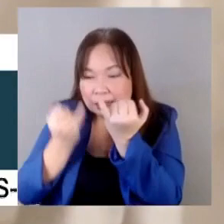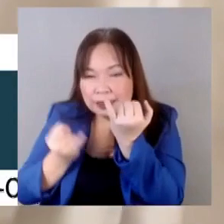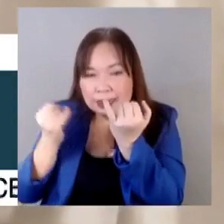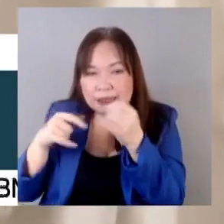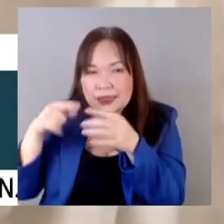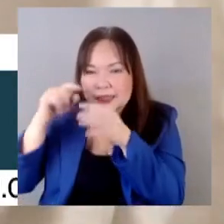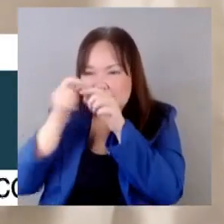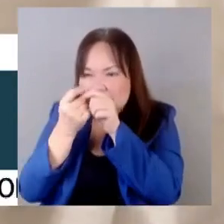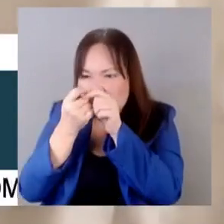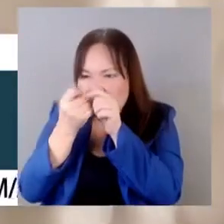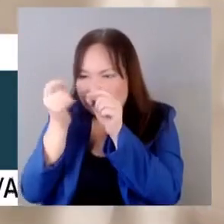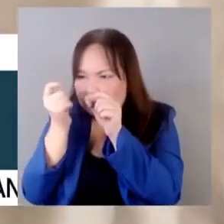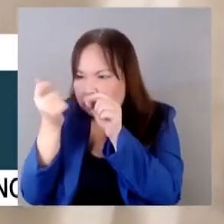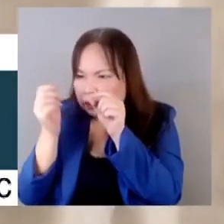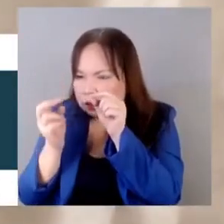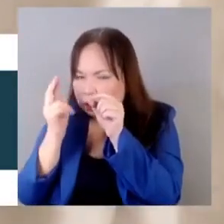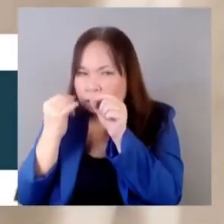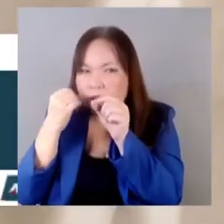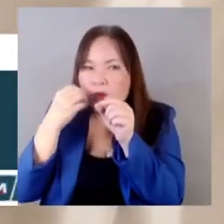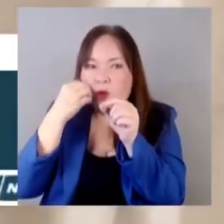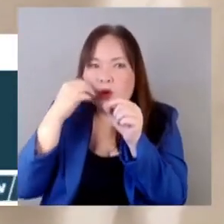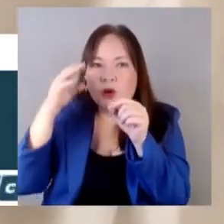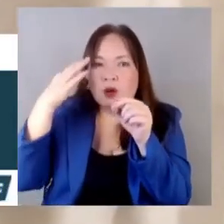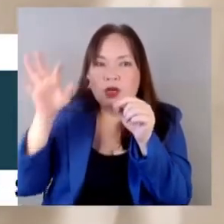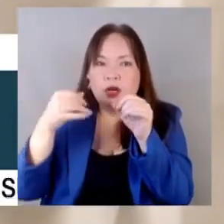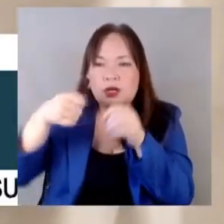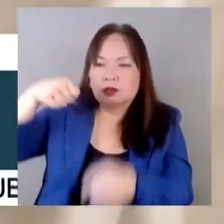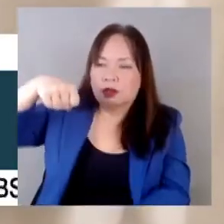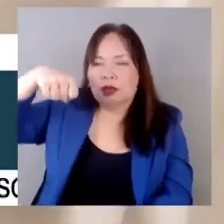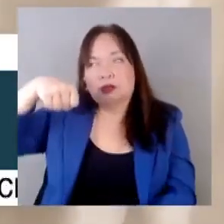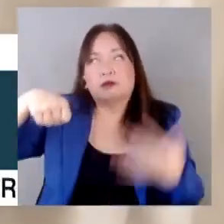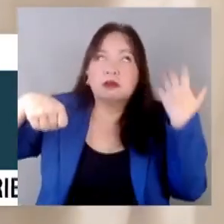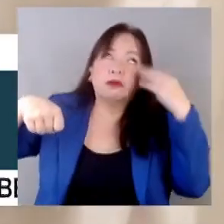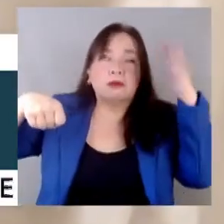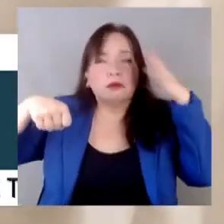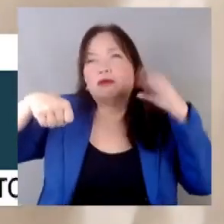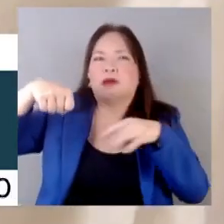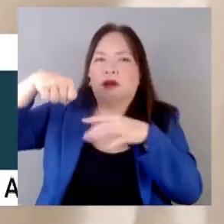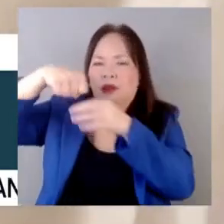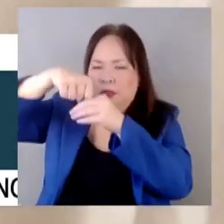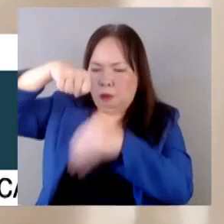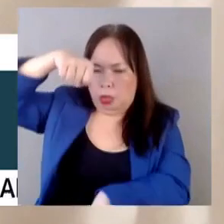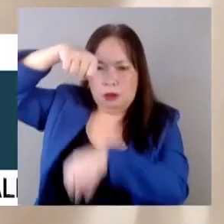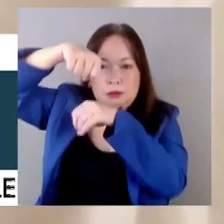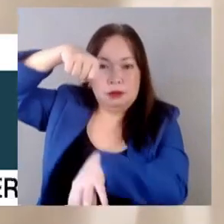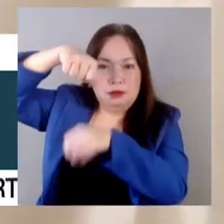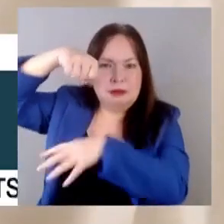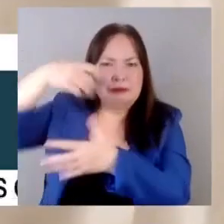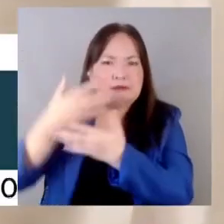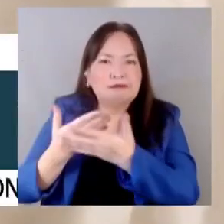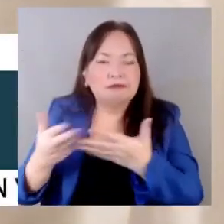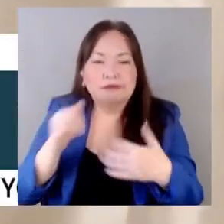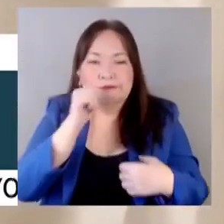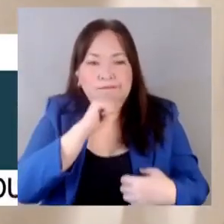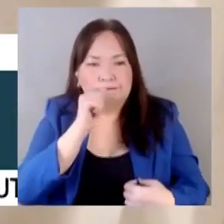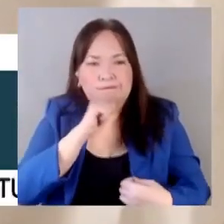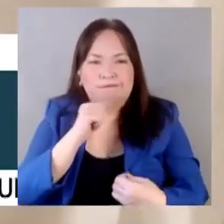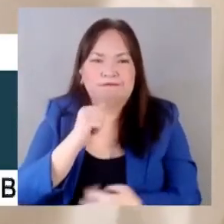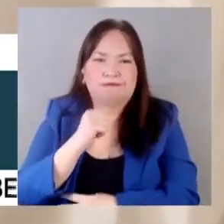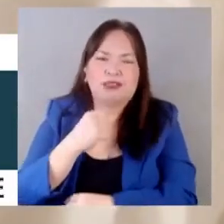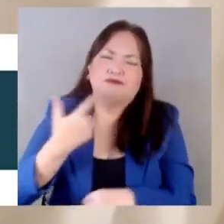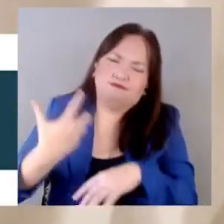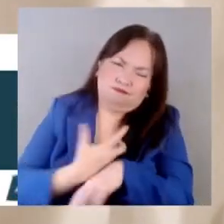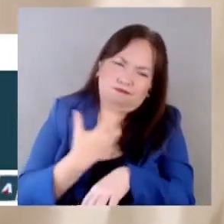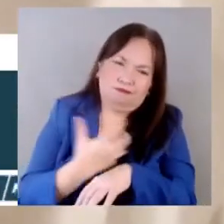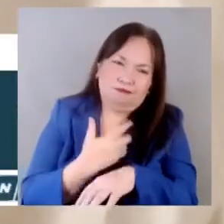fishnet. Tapos pag-uwi ko, di ko nararamdaman habang naglalakad ako. Nalalaglag na isa-isa ang aking notebook at